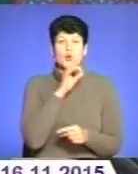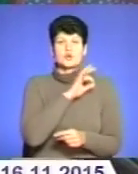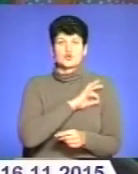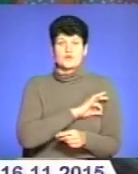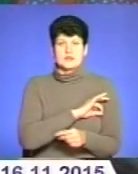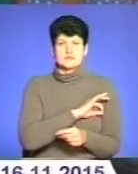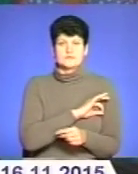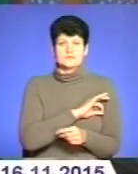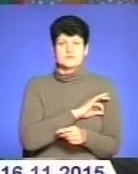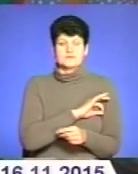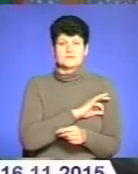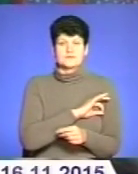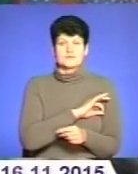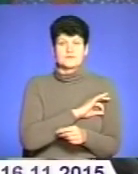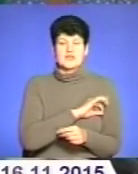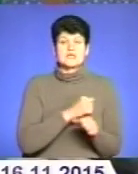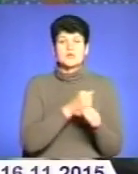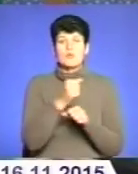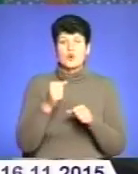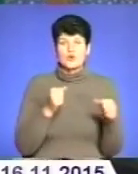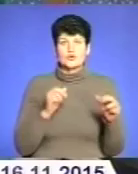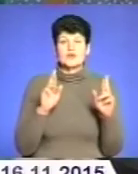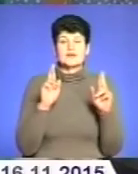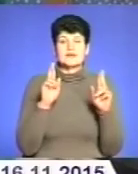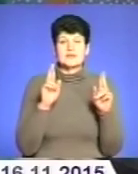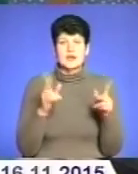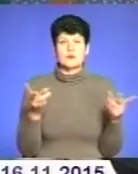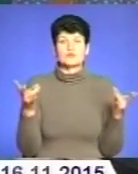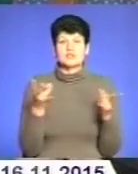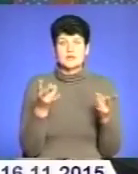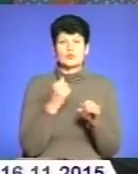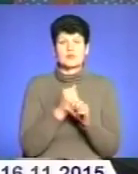зброєю, як не потрібно робити і як потрібно.